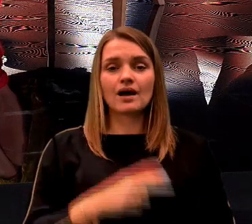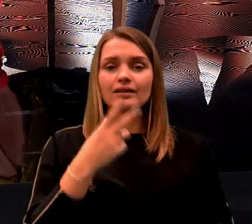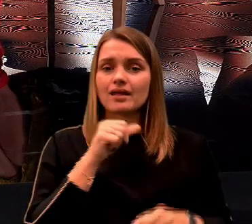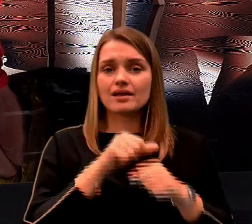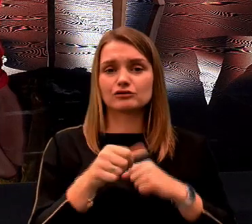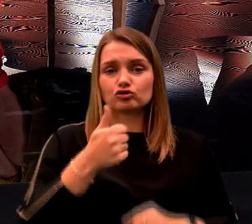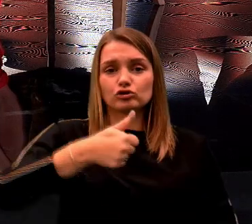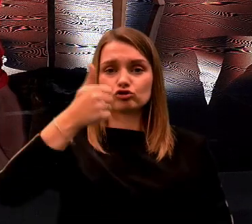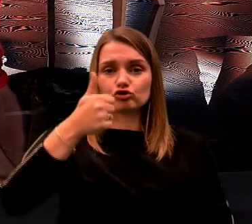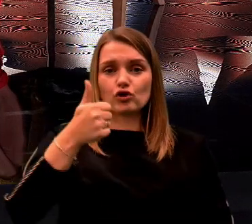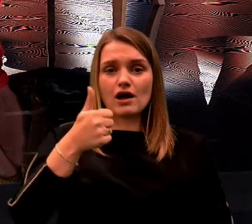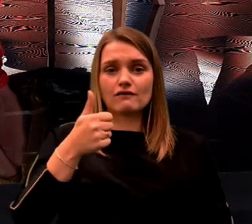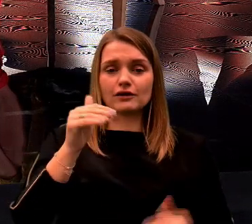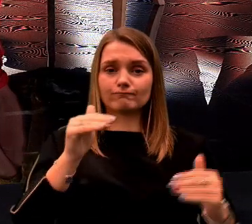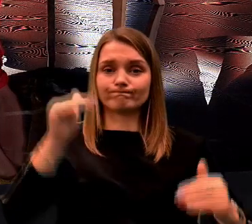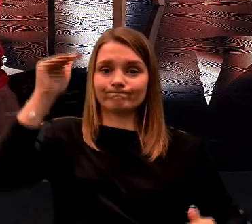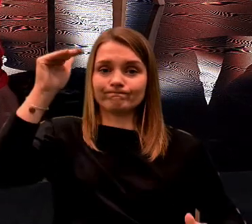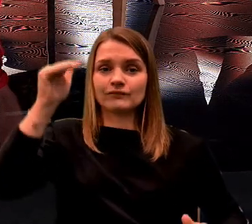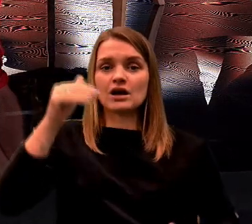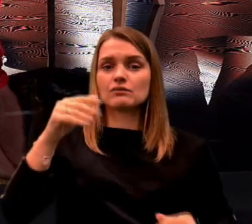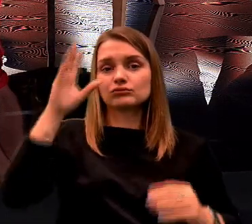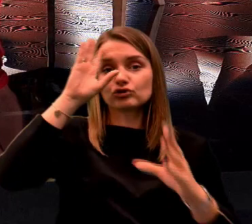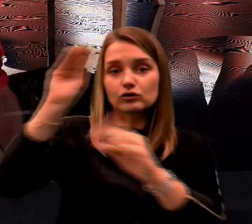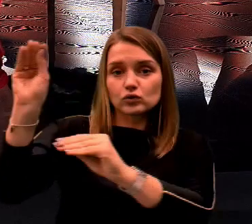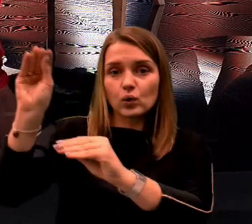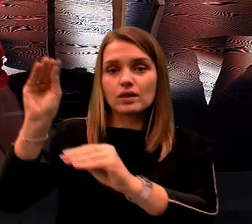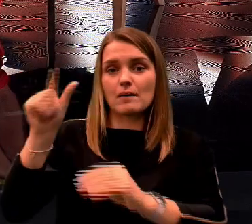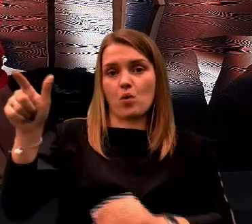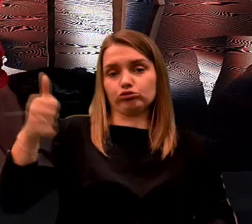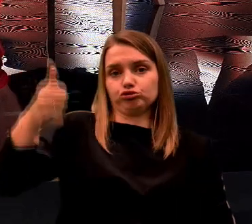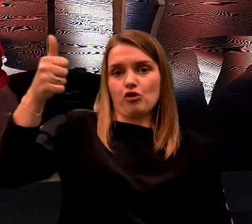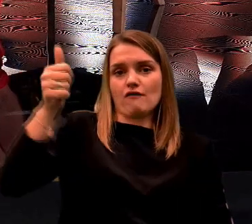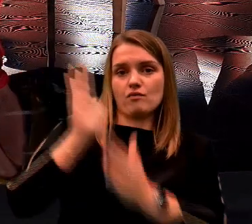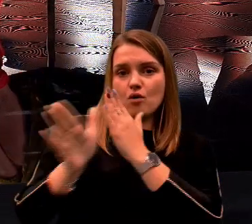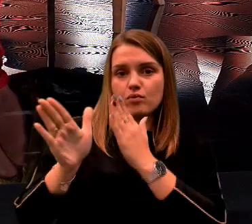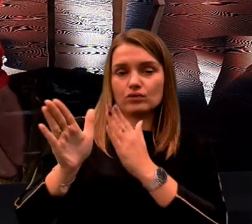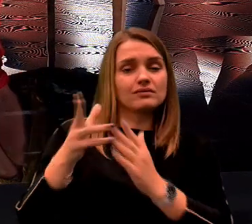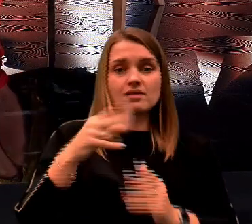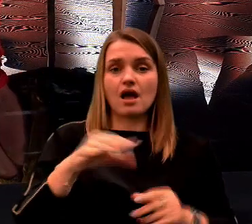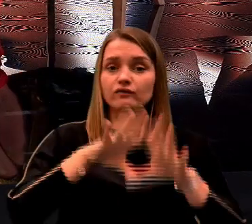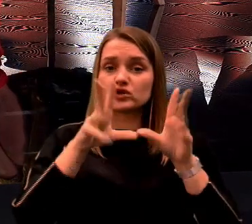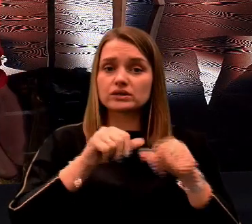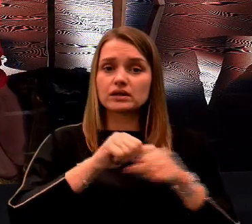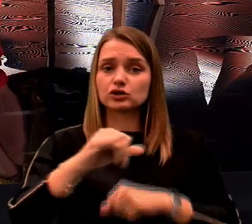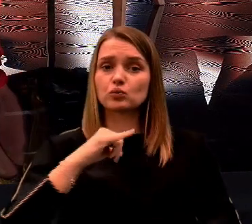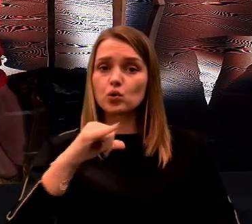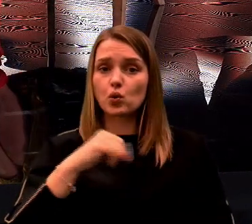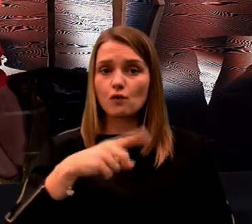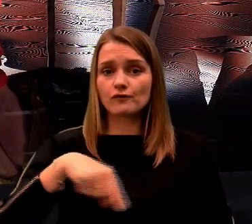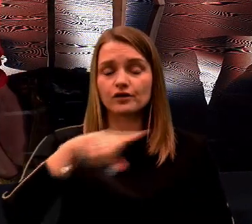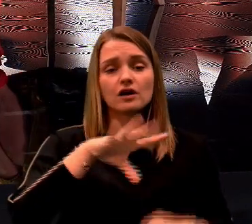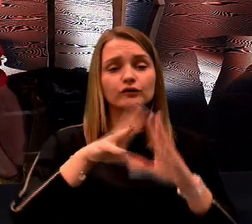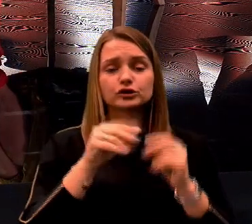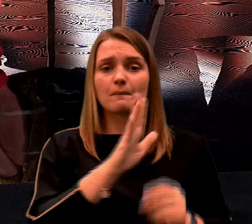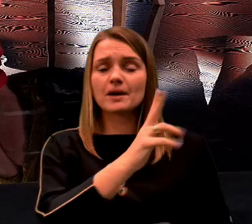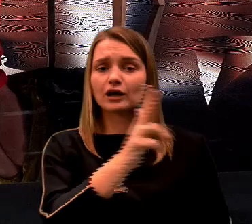szef ma prawo do większego szacunku z założenia, że jest szefem. Tylko wszyscy jesteśmy równi, każdy ma inne umiejętności